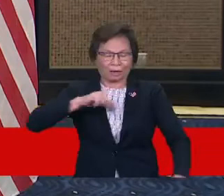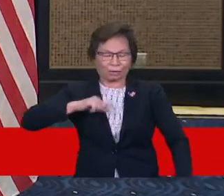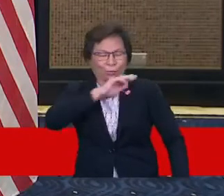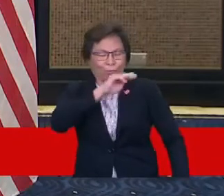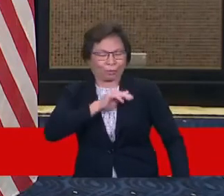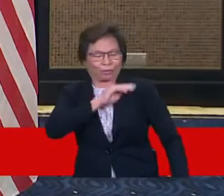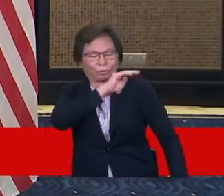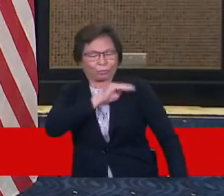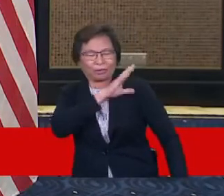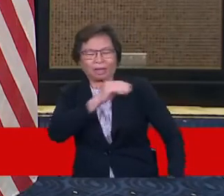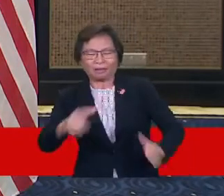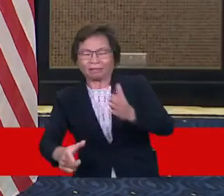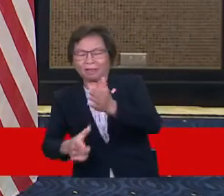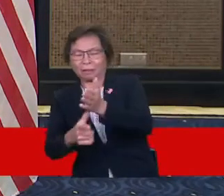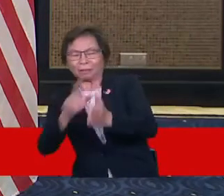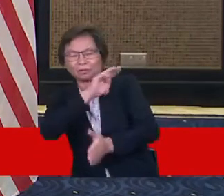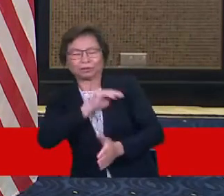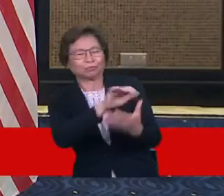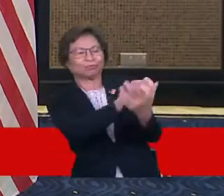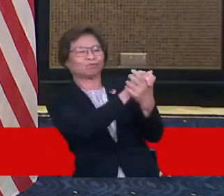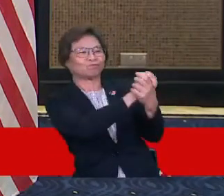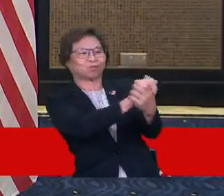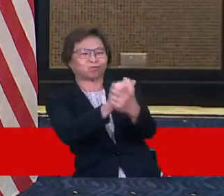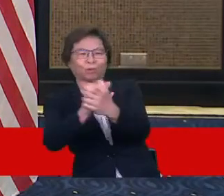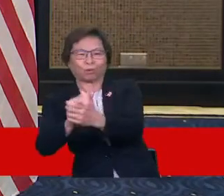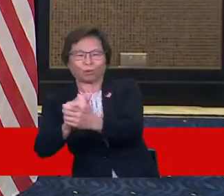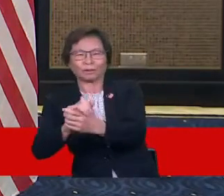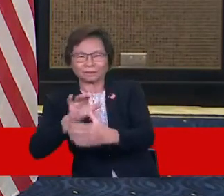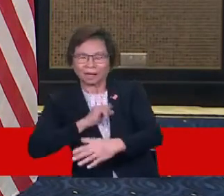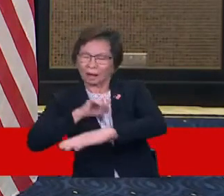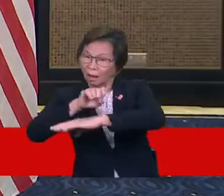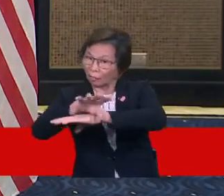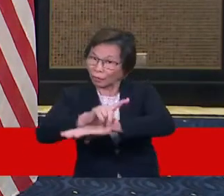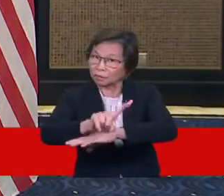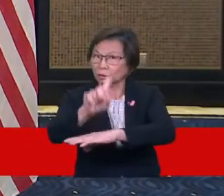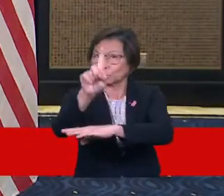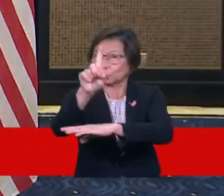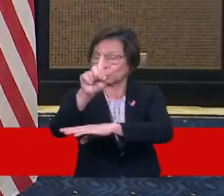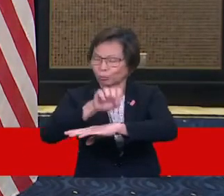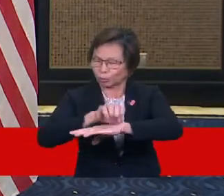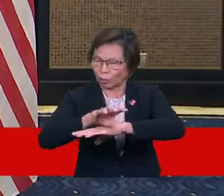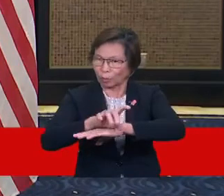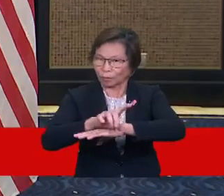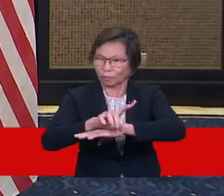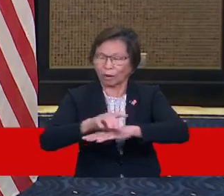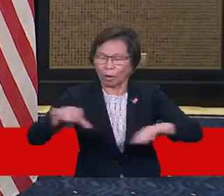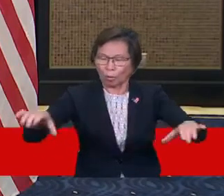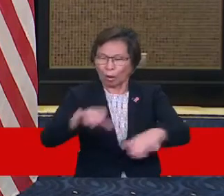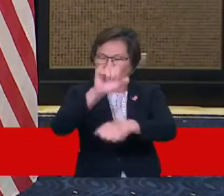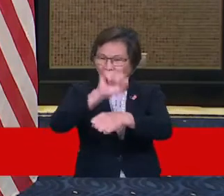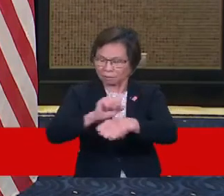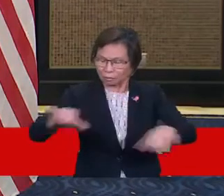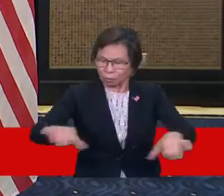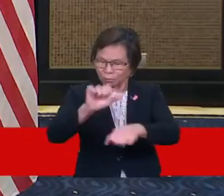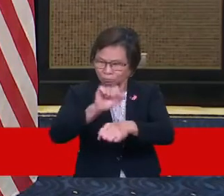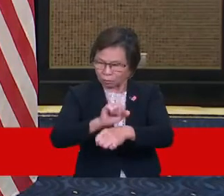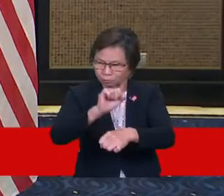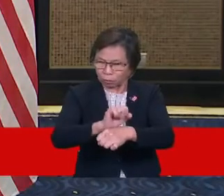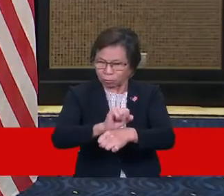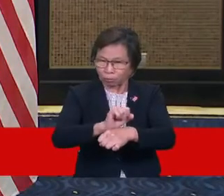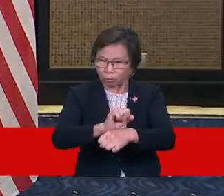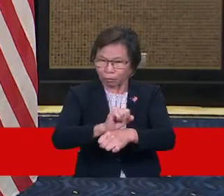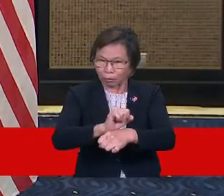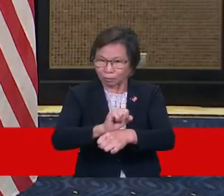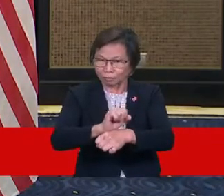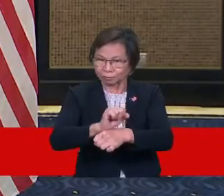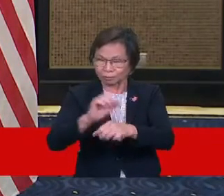menteri dan timbalan menteri Hai pesan saya hanya satu jalankan tugas yang